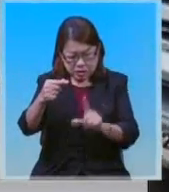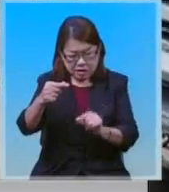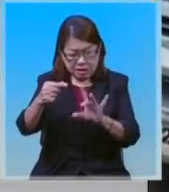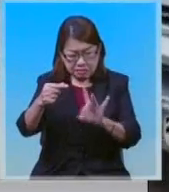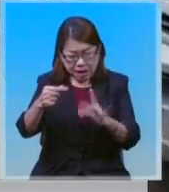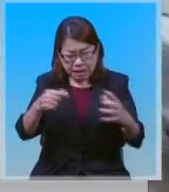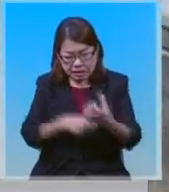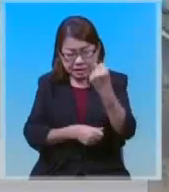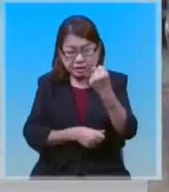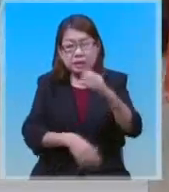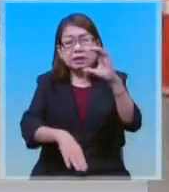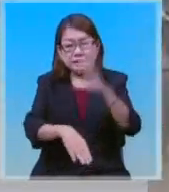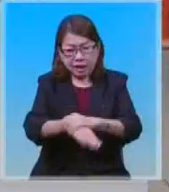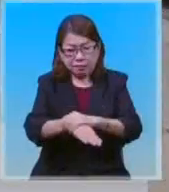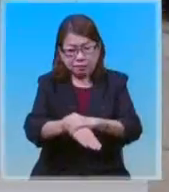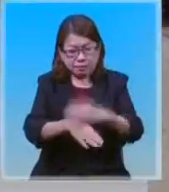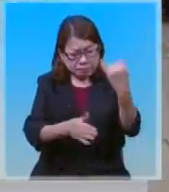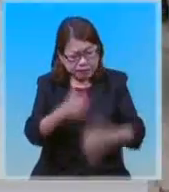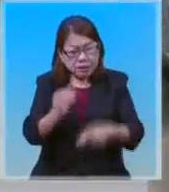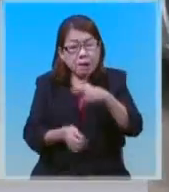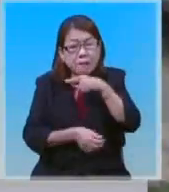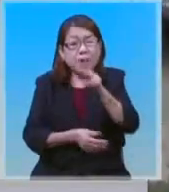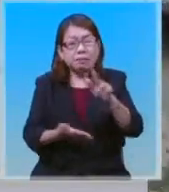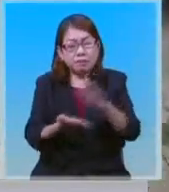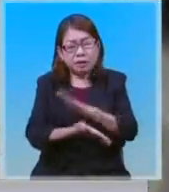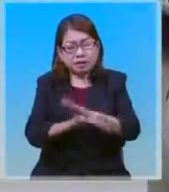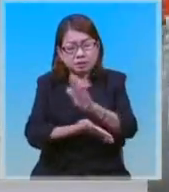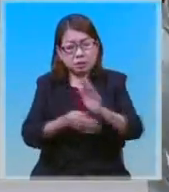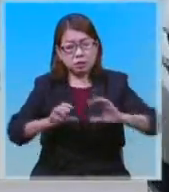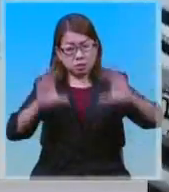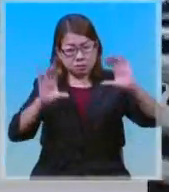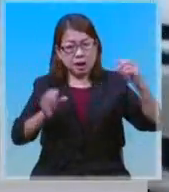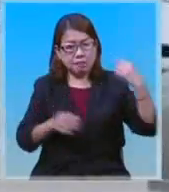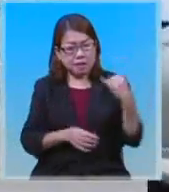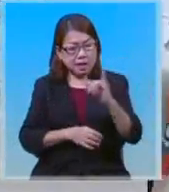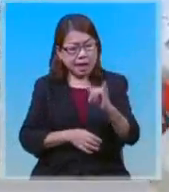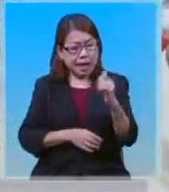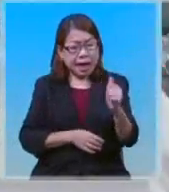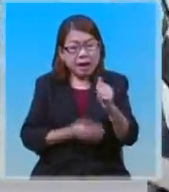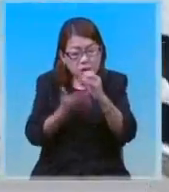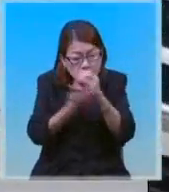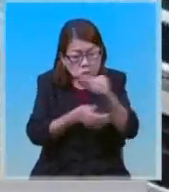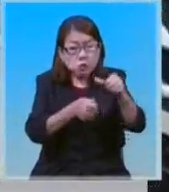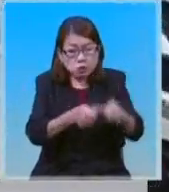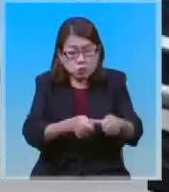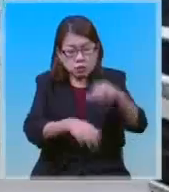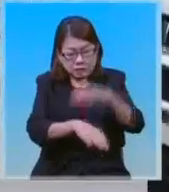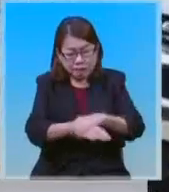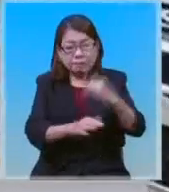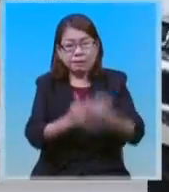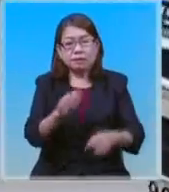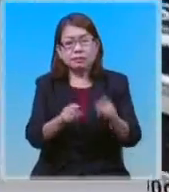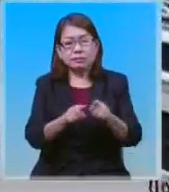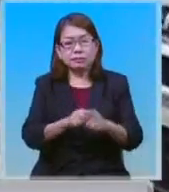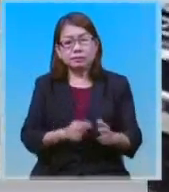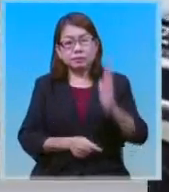และดำเนินคดีในข้อหาปลอมเอกสารราชการและมียาเสพติดให้โทษประเภทหนึ่งไว้ในความครอบครองโดยผิดกฎหมายนะคะซึ่งนายนิติพ